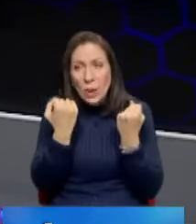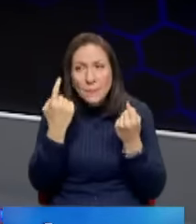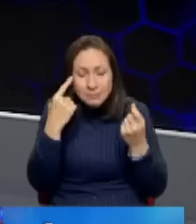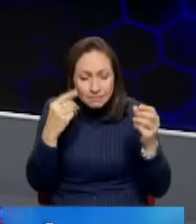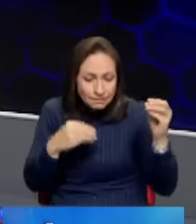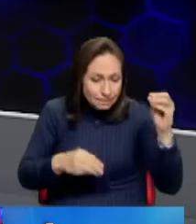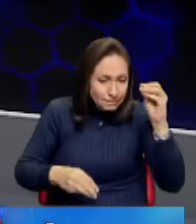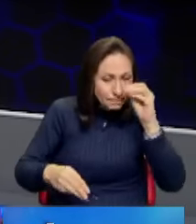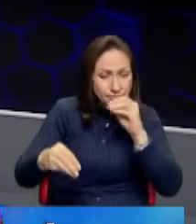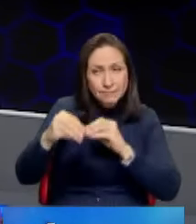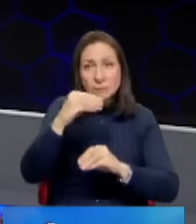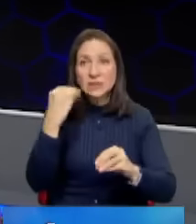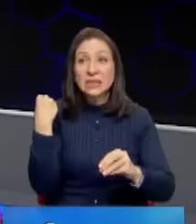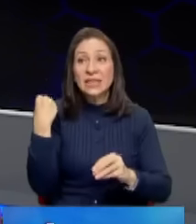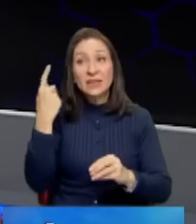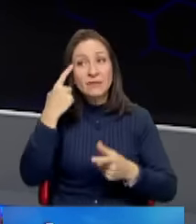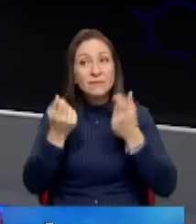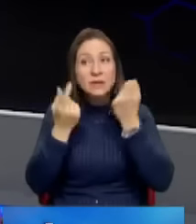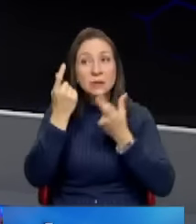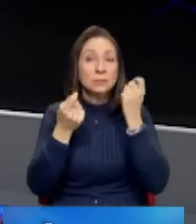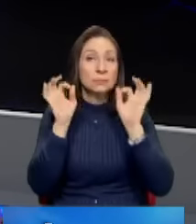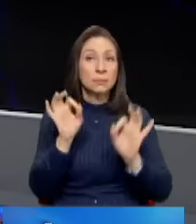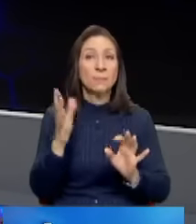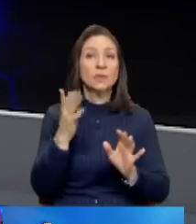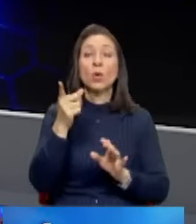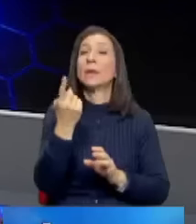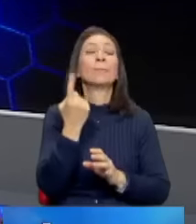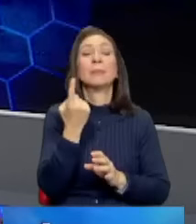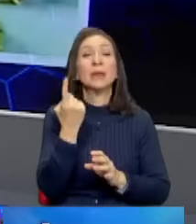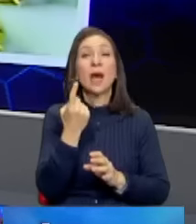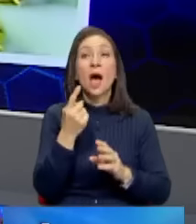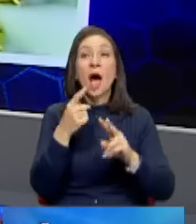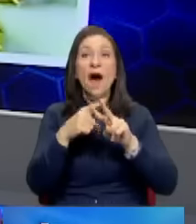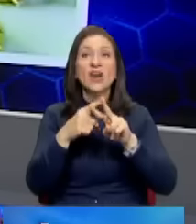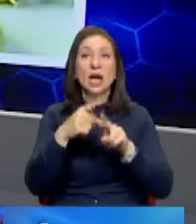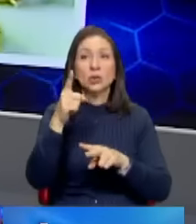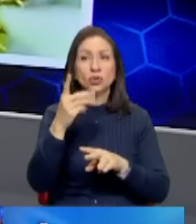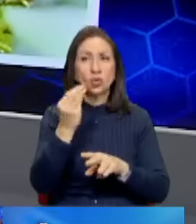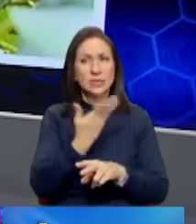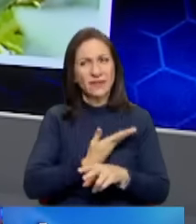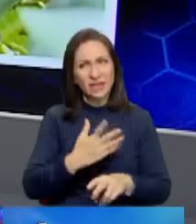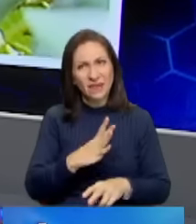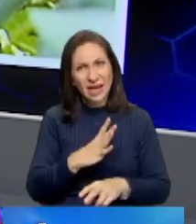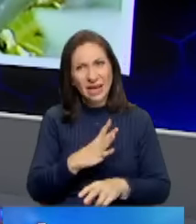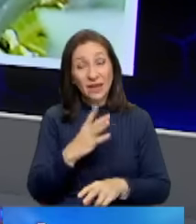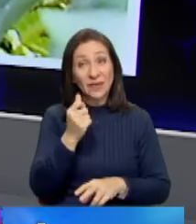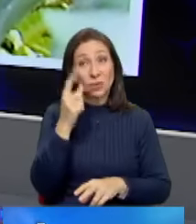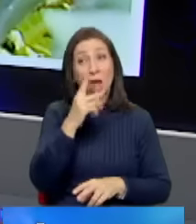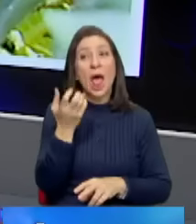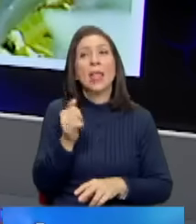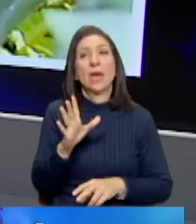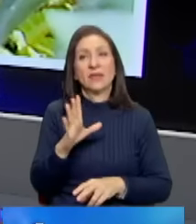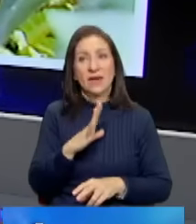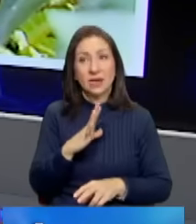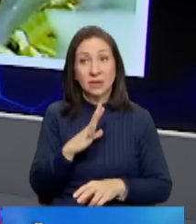zarar görebilirim diye yeni yeni ürünlere yöneliyor. Mesela onlardan biri avokado. Çok seveni de var. Fiyatı nedeniyle